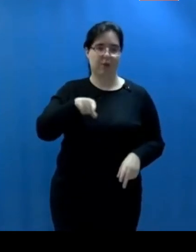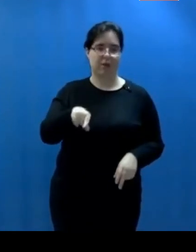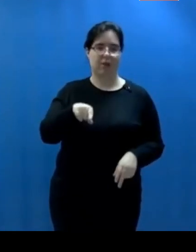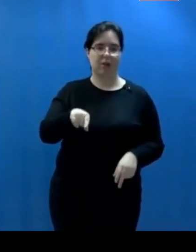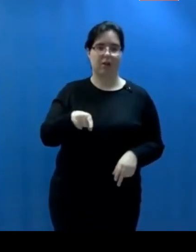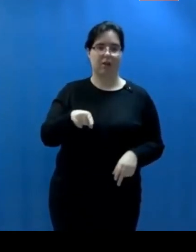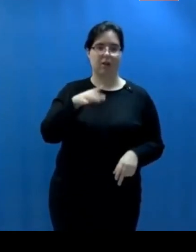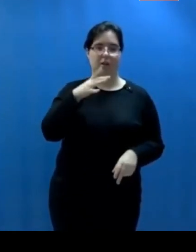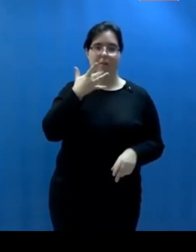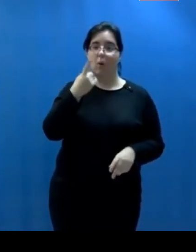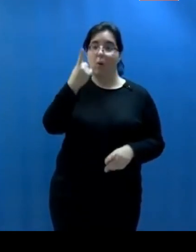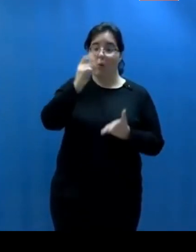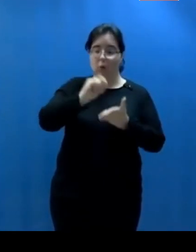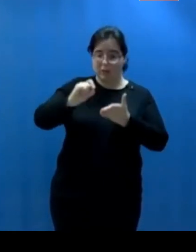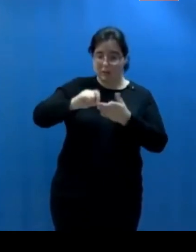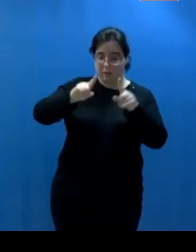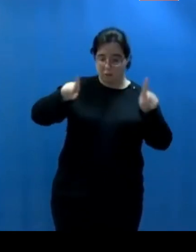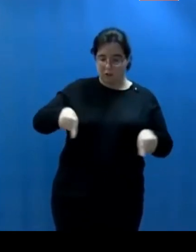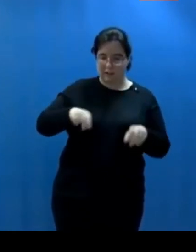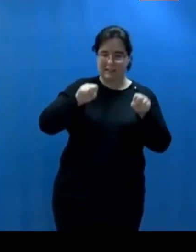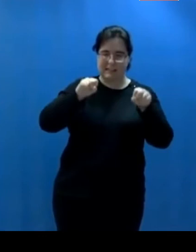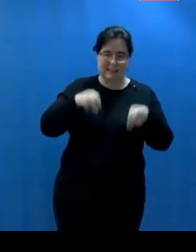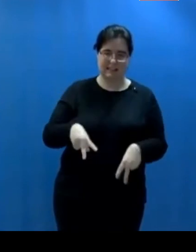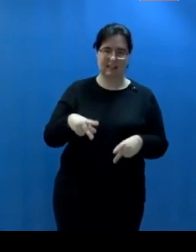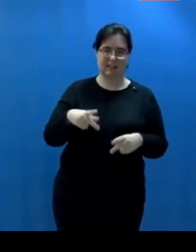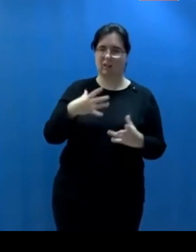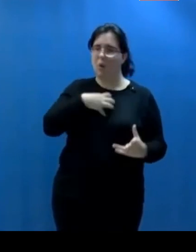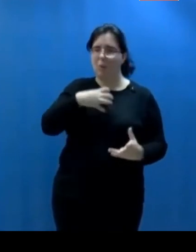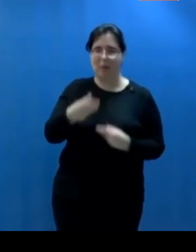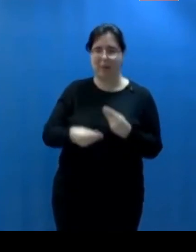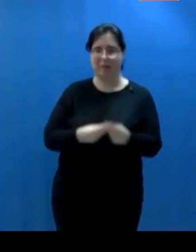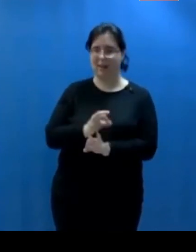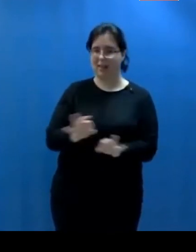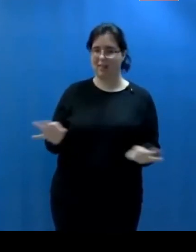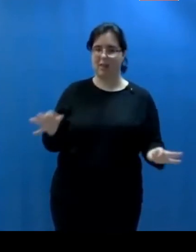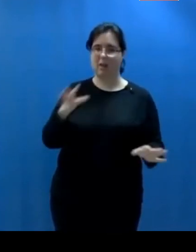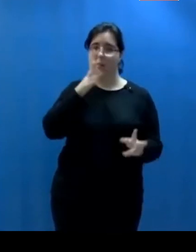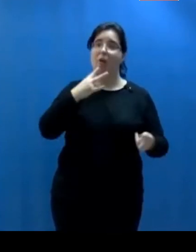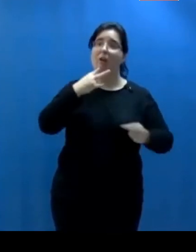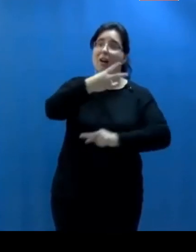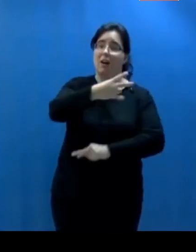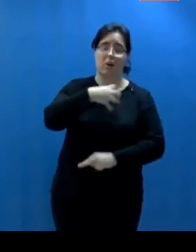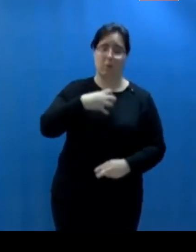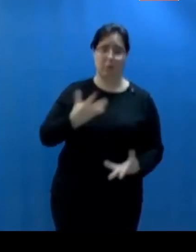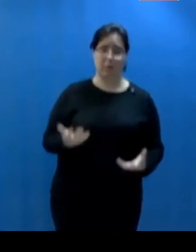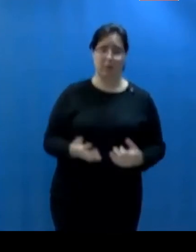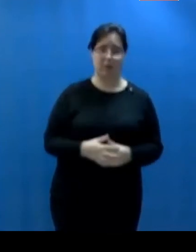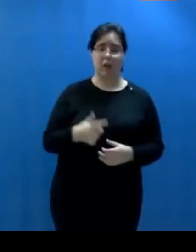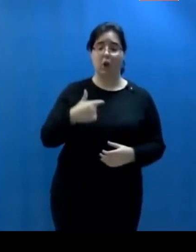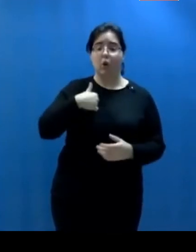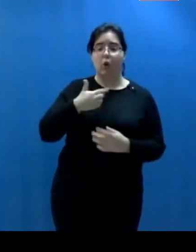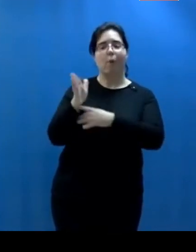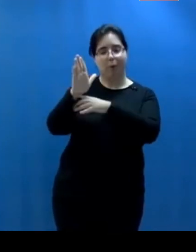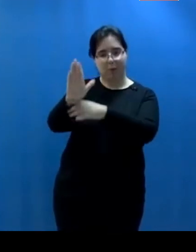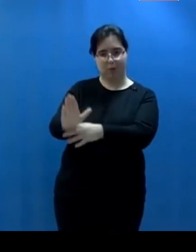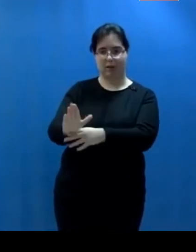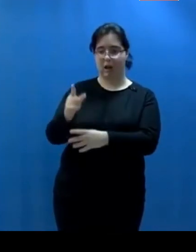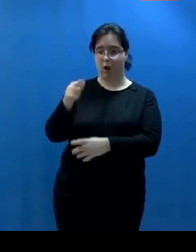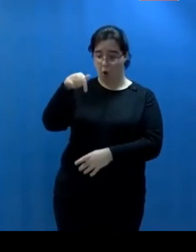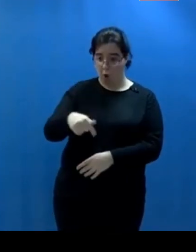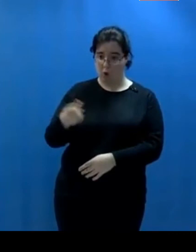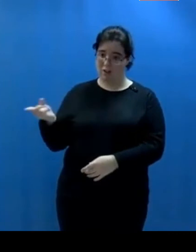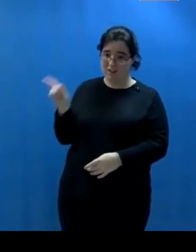mísero folio sobre aquest tema. Incapaços, perquè no poden dir res. Jo li proposo que puja avui així i es